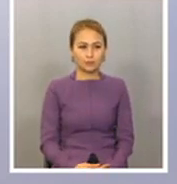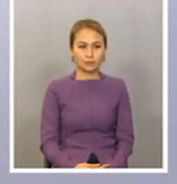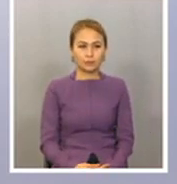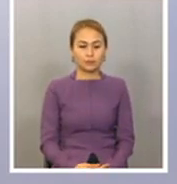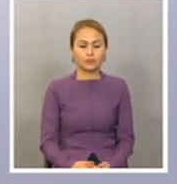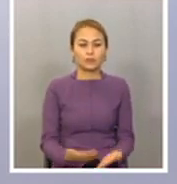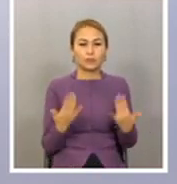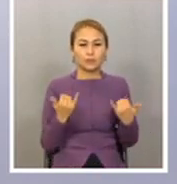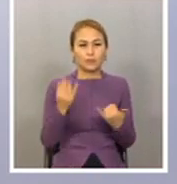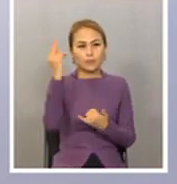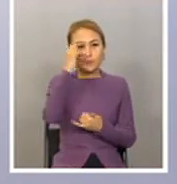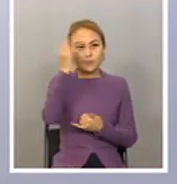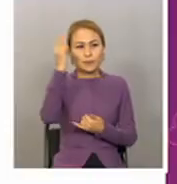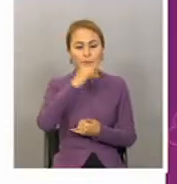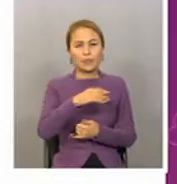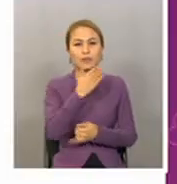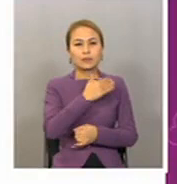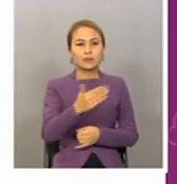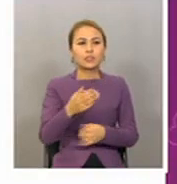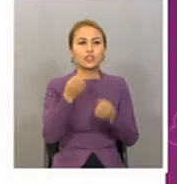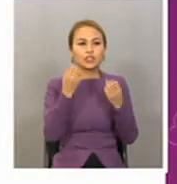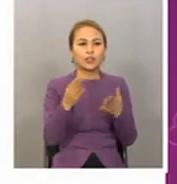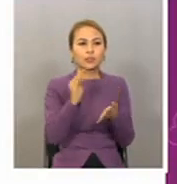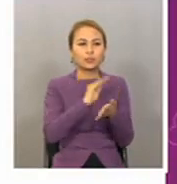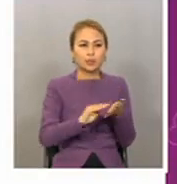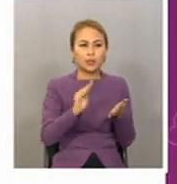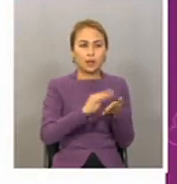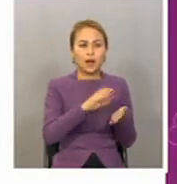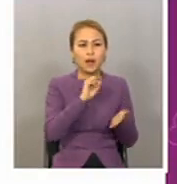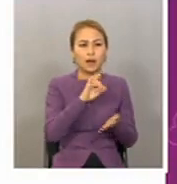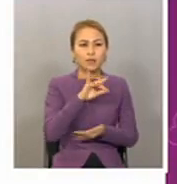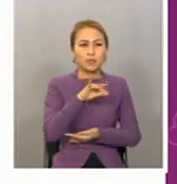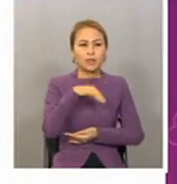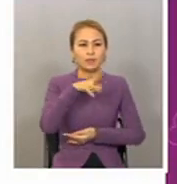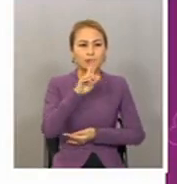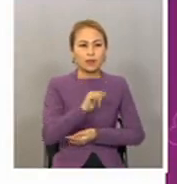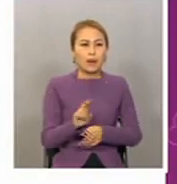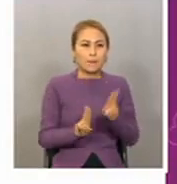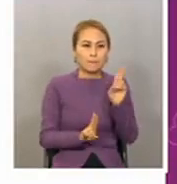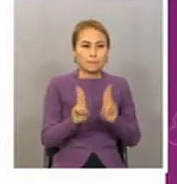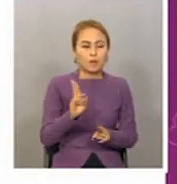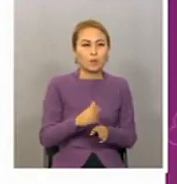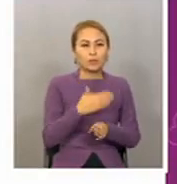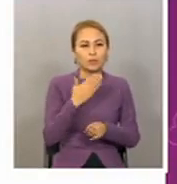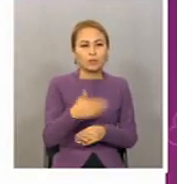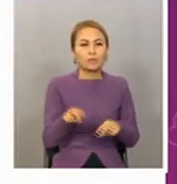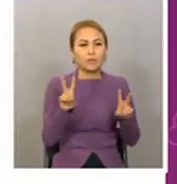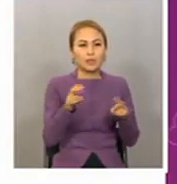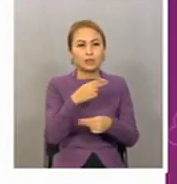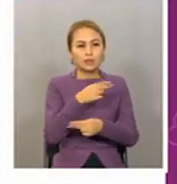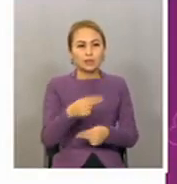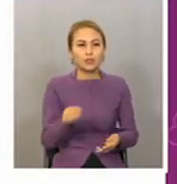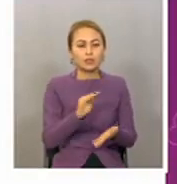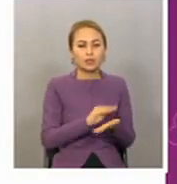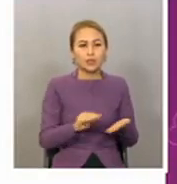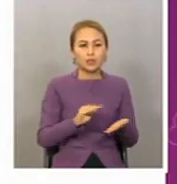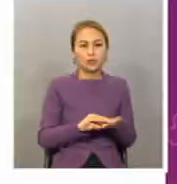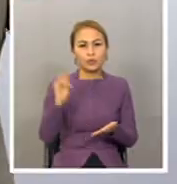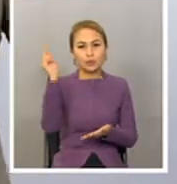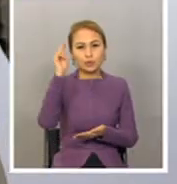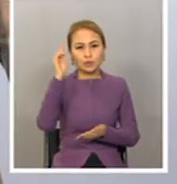Бүгінгі сабақта сіз жай бөлшектерге арифметикалық амалдар қолданып, мәтінді есеп шығаруды